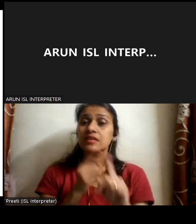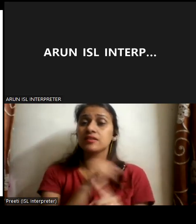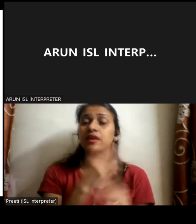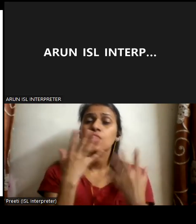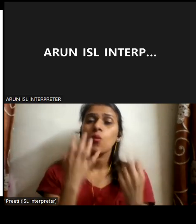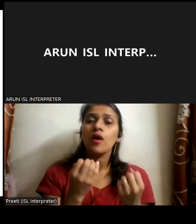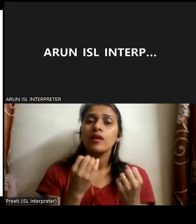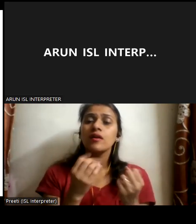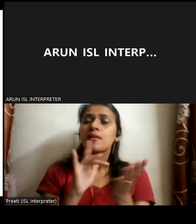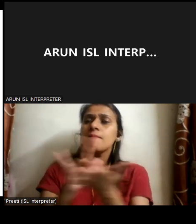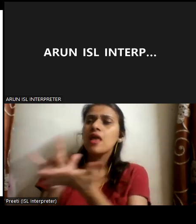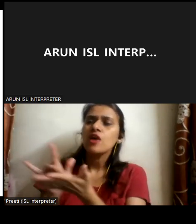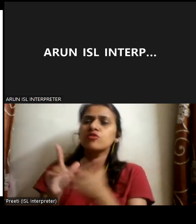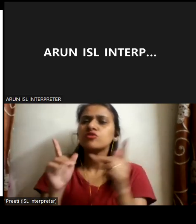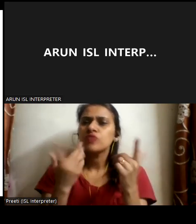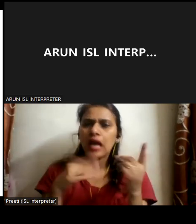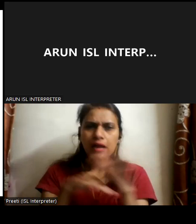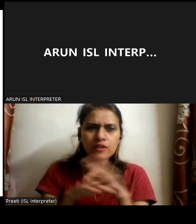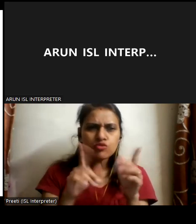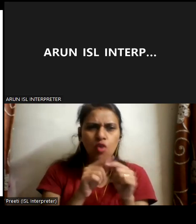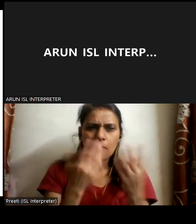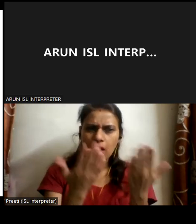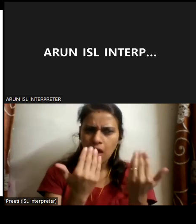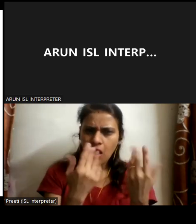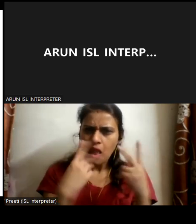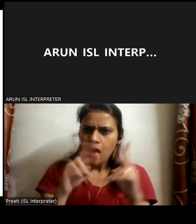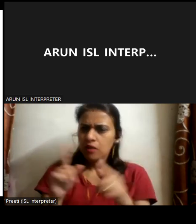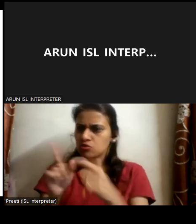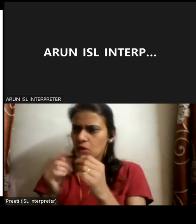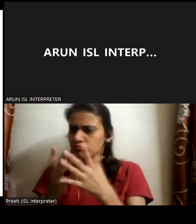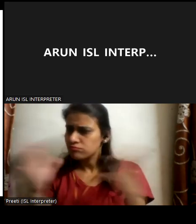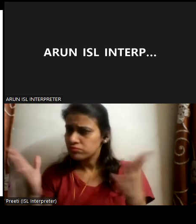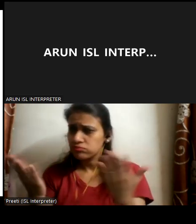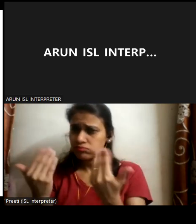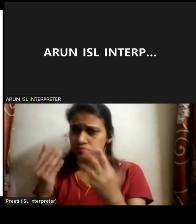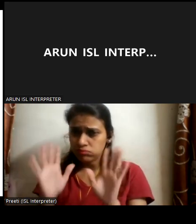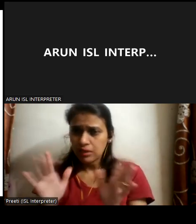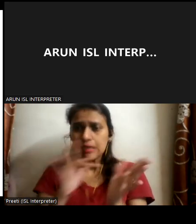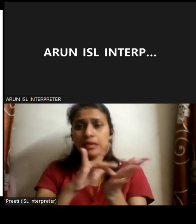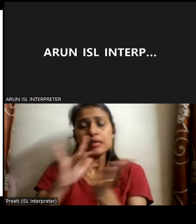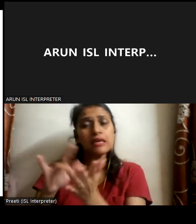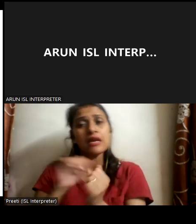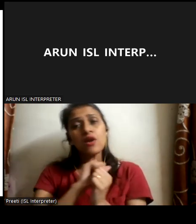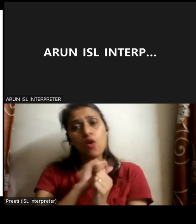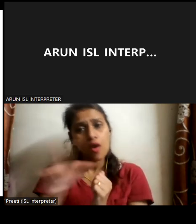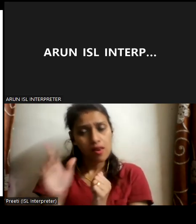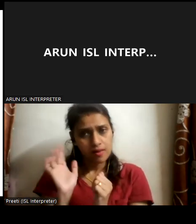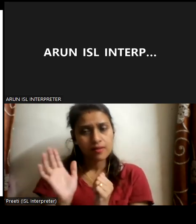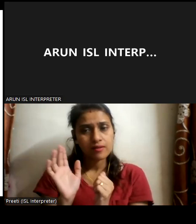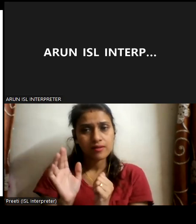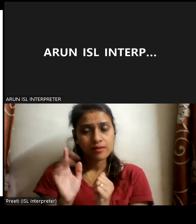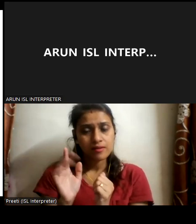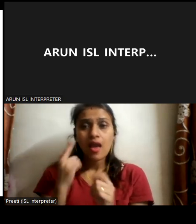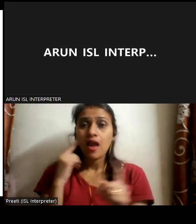विच प्रोवाइड एम्प्लॉयमेंट ऑन अ मास स्केल. एंड देन फॉर ईच एंड एवरी सेक्टर they identify the